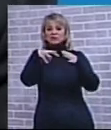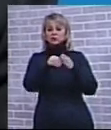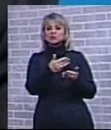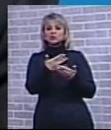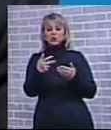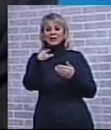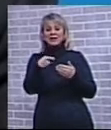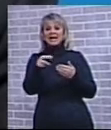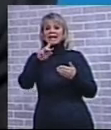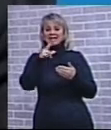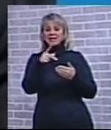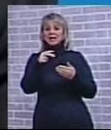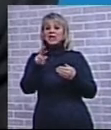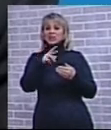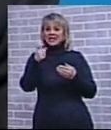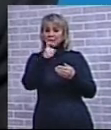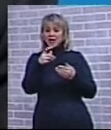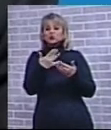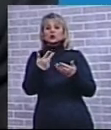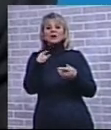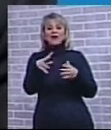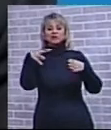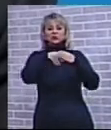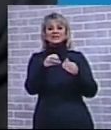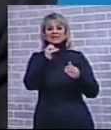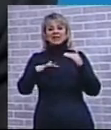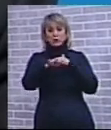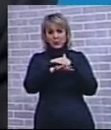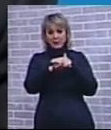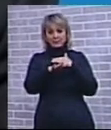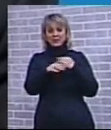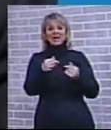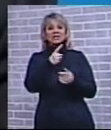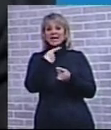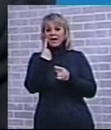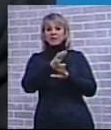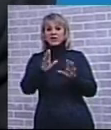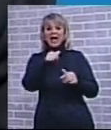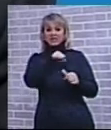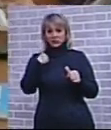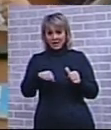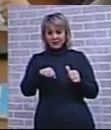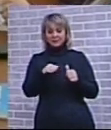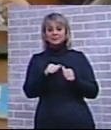столько ядохимикатов, столько, сколько вносит Европа, не говоря уже о Китае.